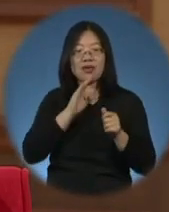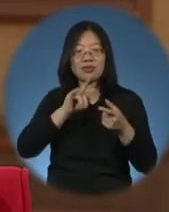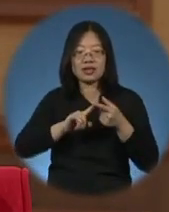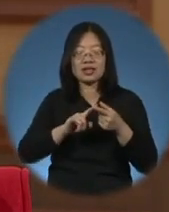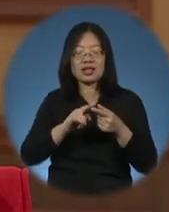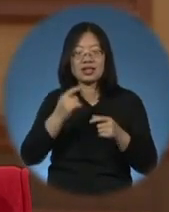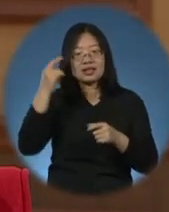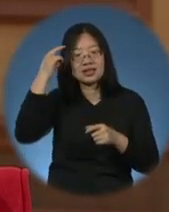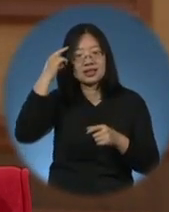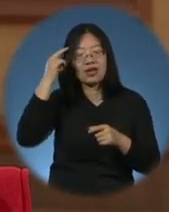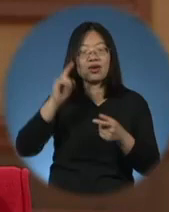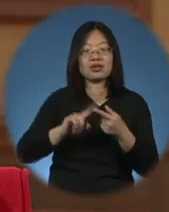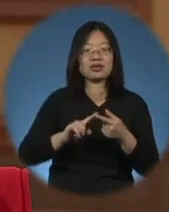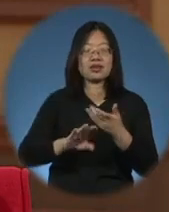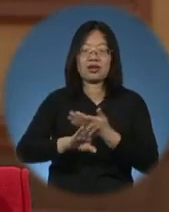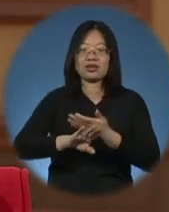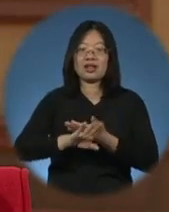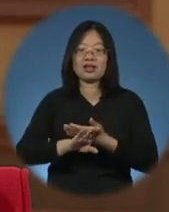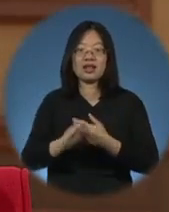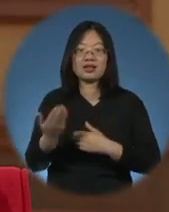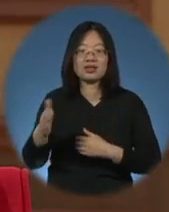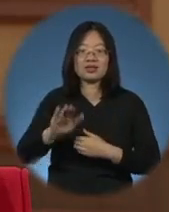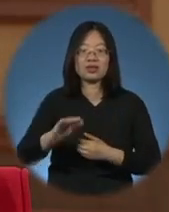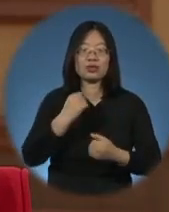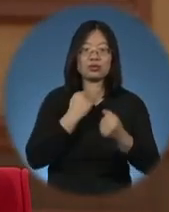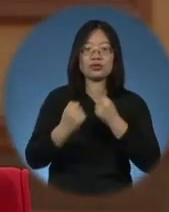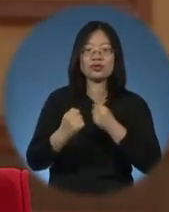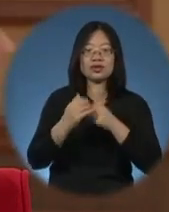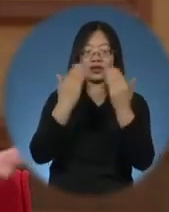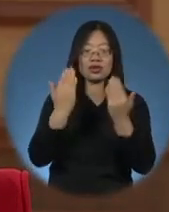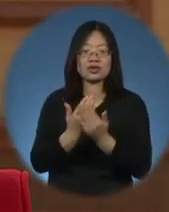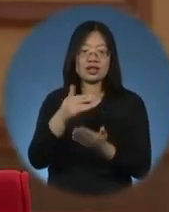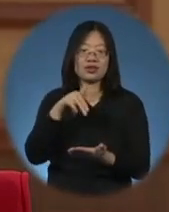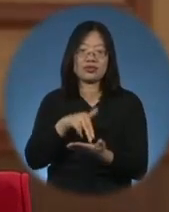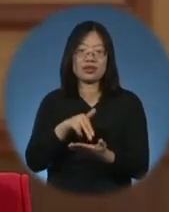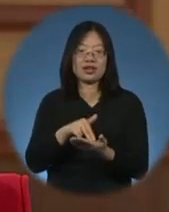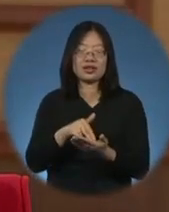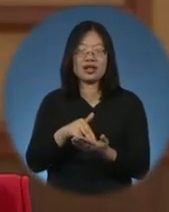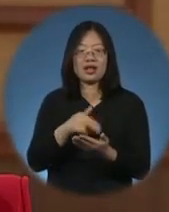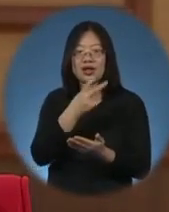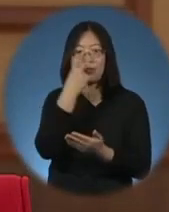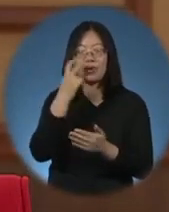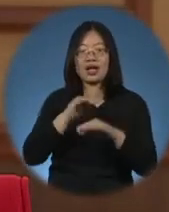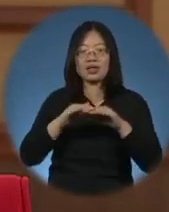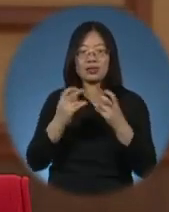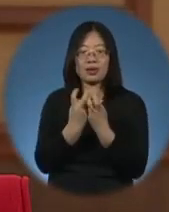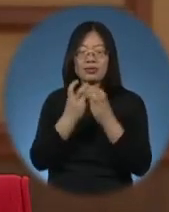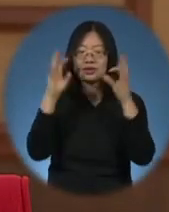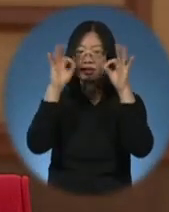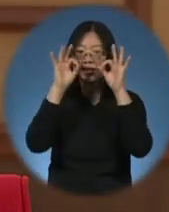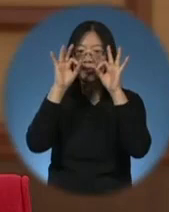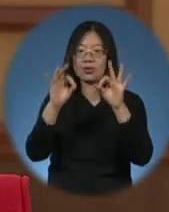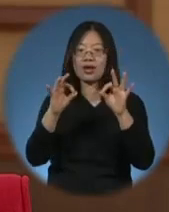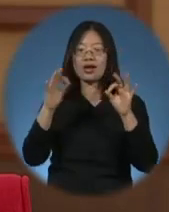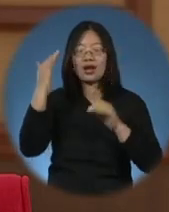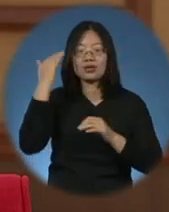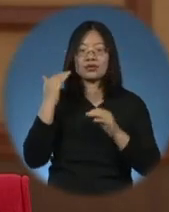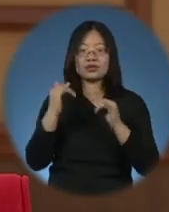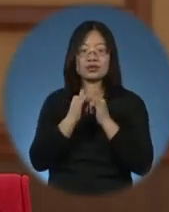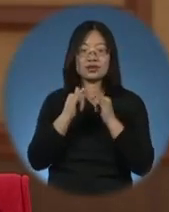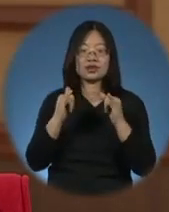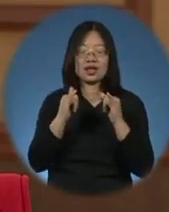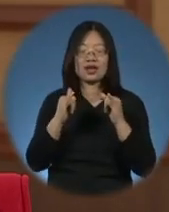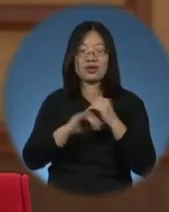합리적이고 이성적인 개체는 아니잖아요. 예. 그런데도 불구하고 전체로서는 그렇게 현명한 해결책을 찾는 것을 보면 우리